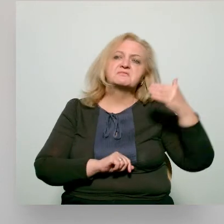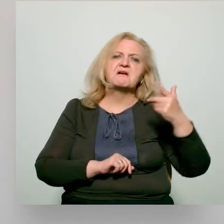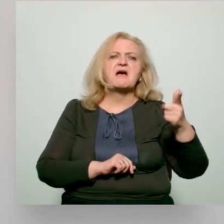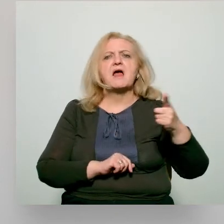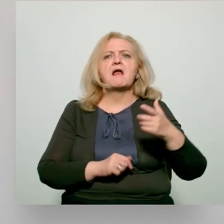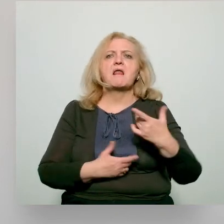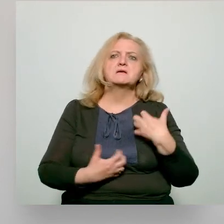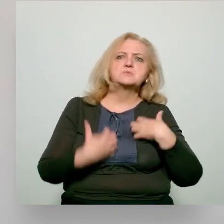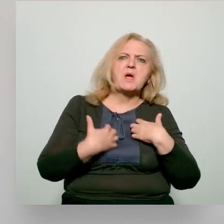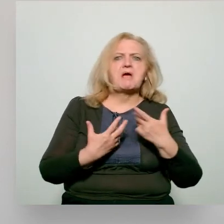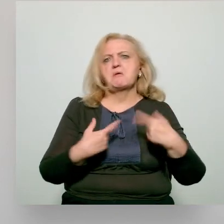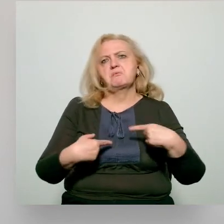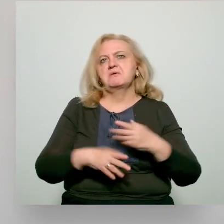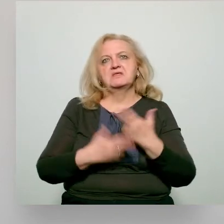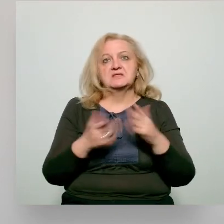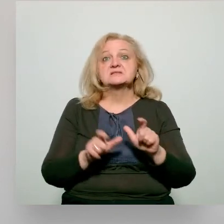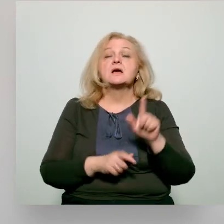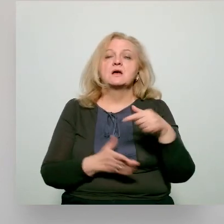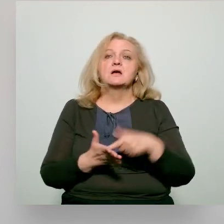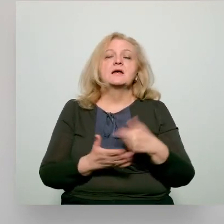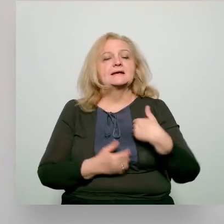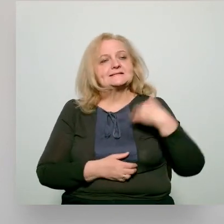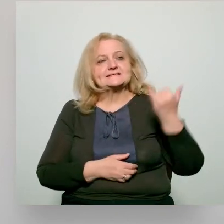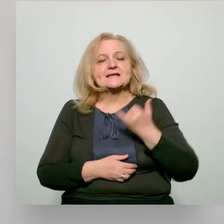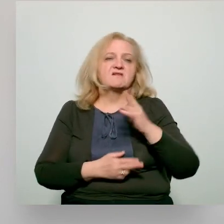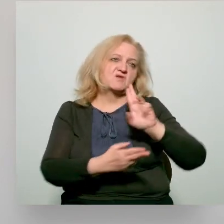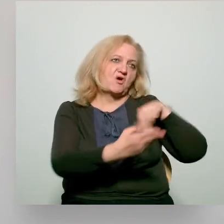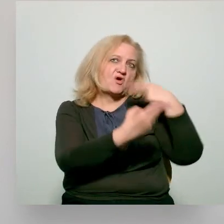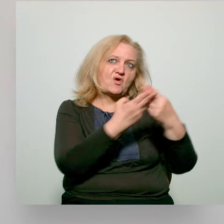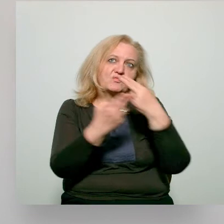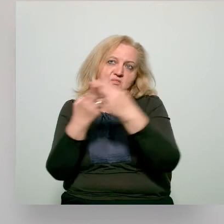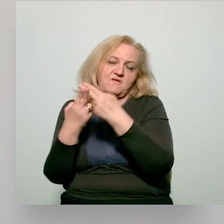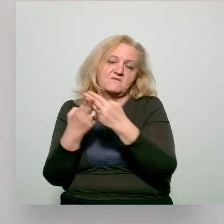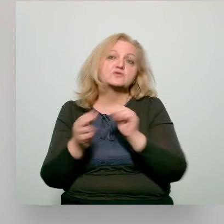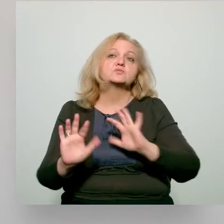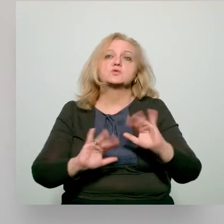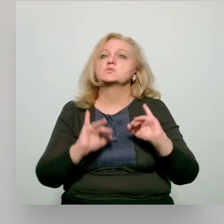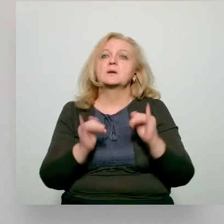prostu wtedy próbowałam odpowiadać zawsze tłumacząc,